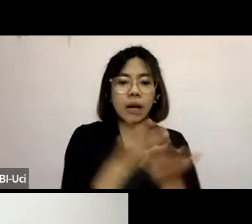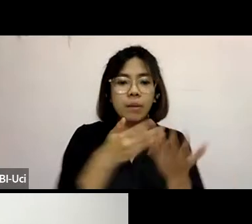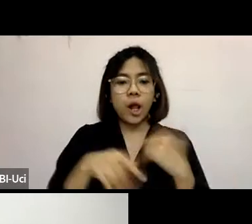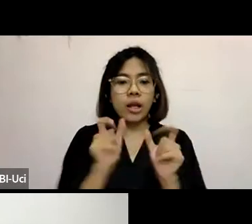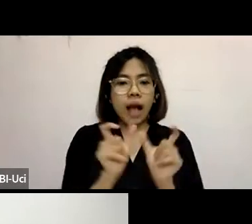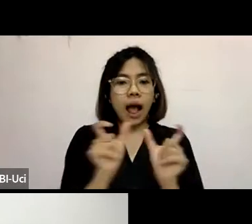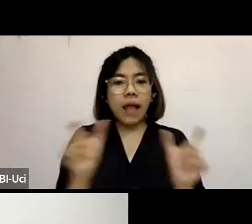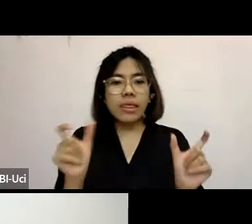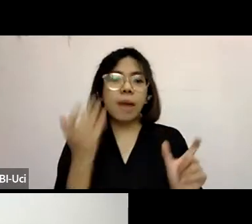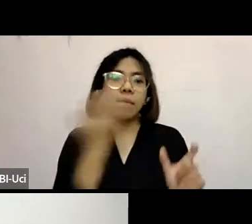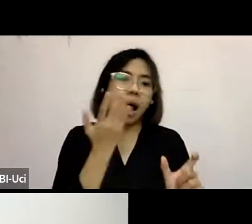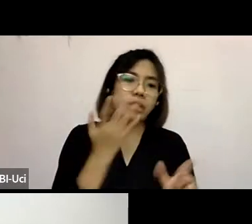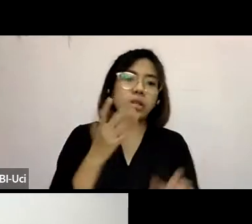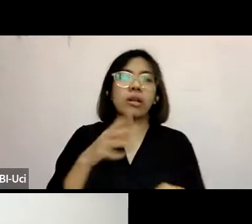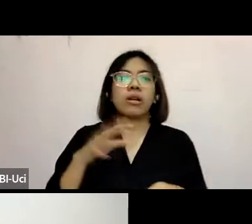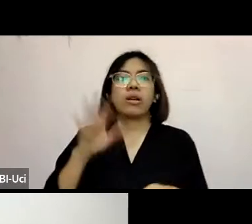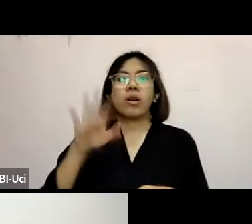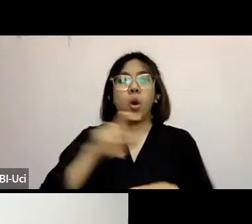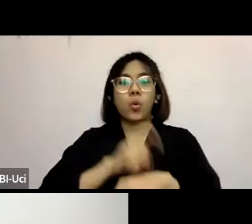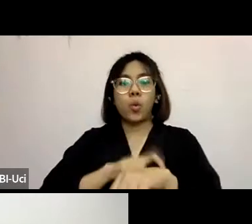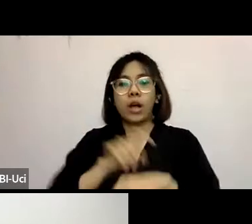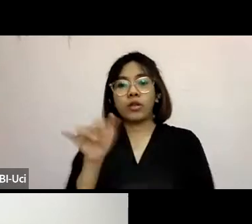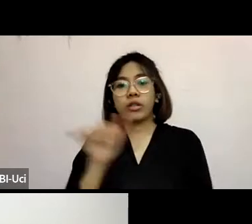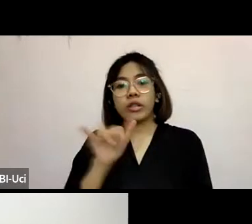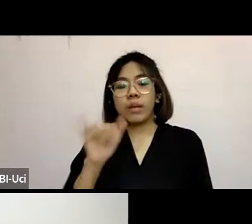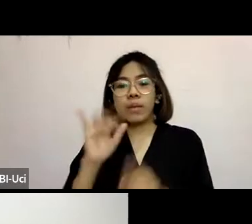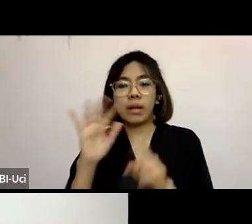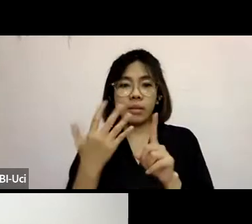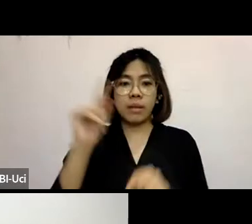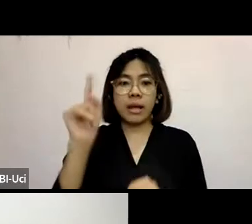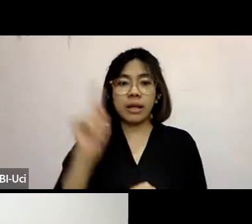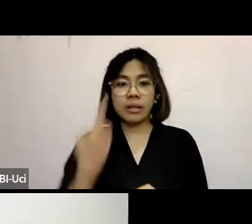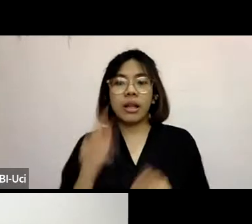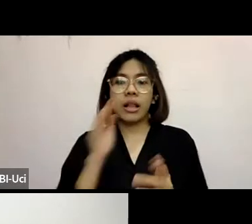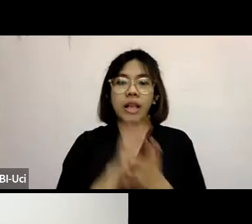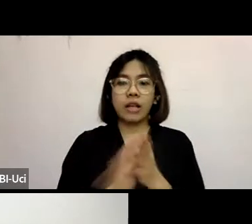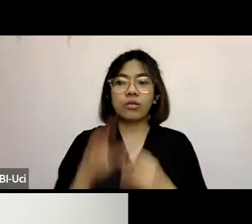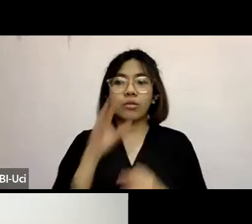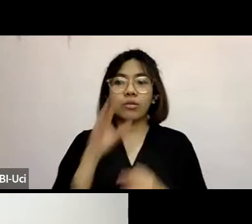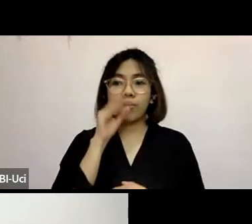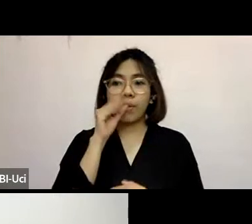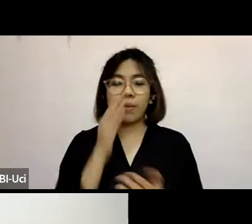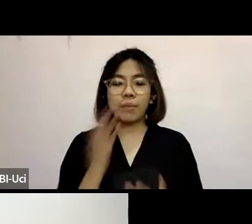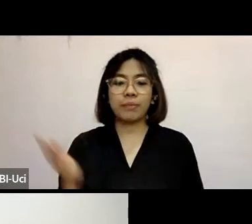waktunya sama 15 menit kepada bank-bank Thifal saya persilahkan